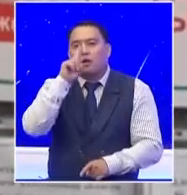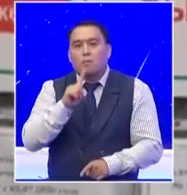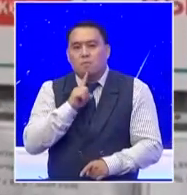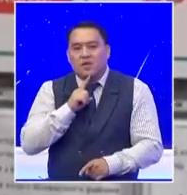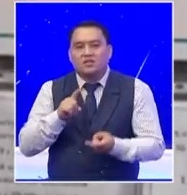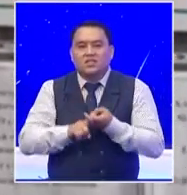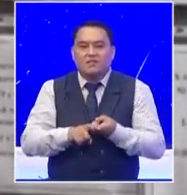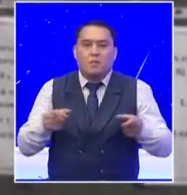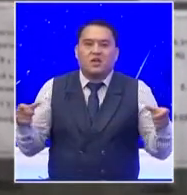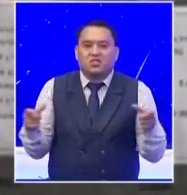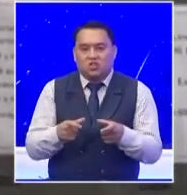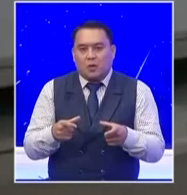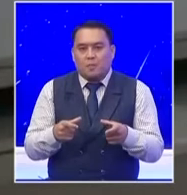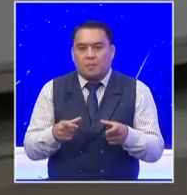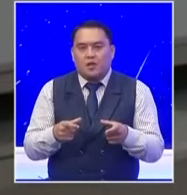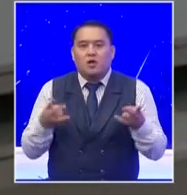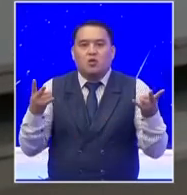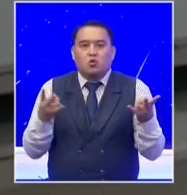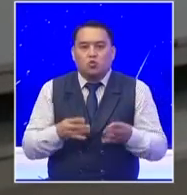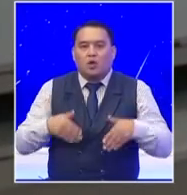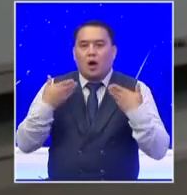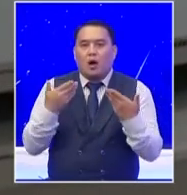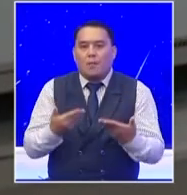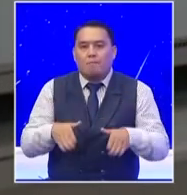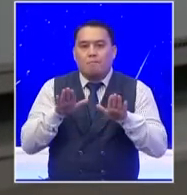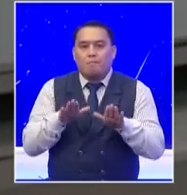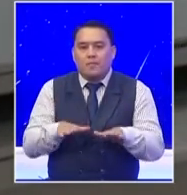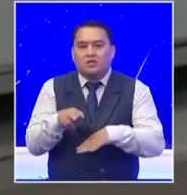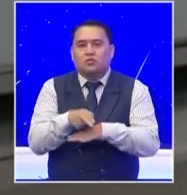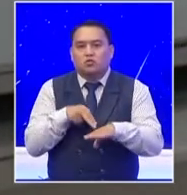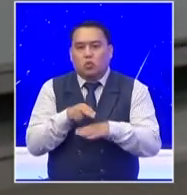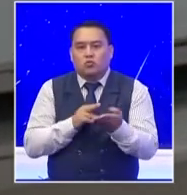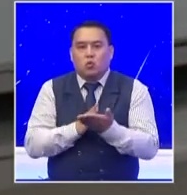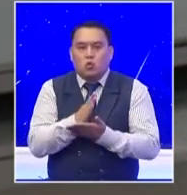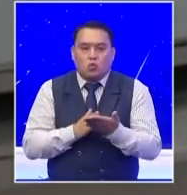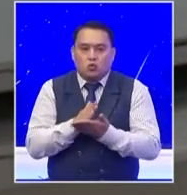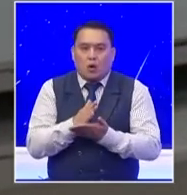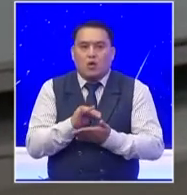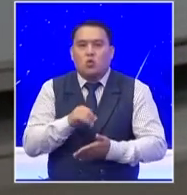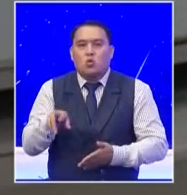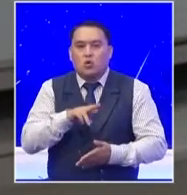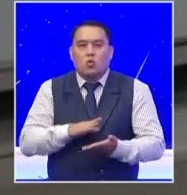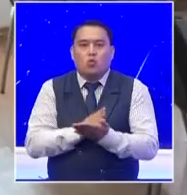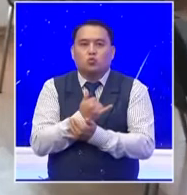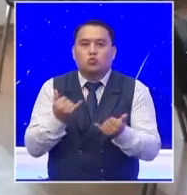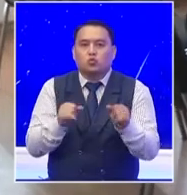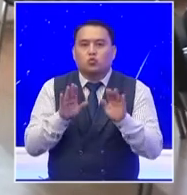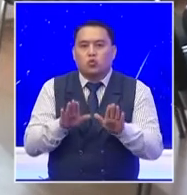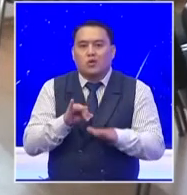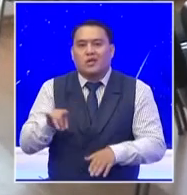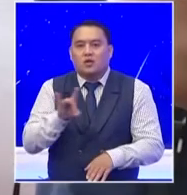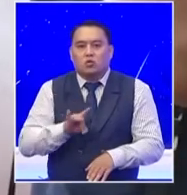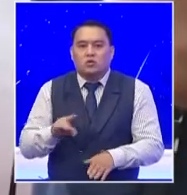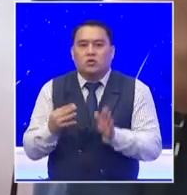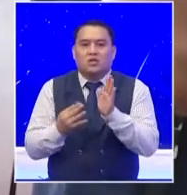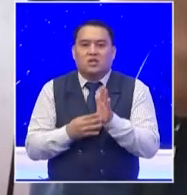связи с карантинным режимом. Для этого необходимо обратиться в местную миграционную службу. С начала июля данной услугой только в одном Илийском районе